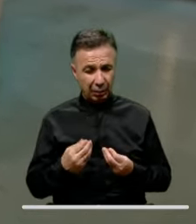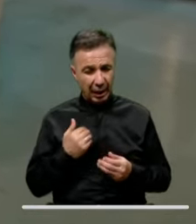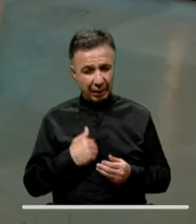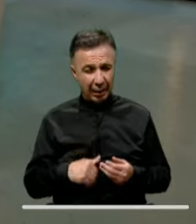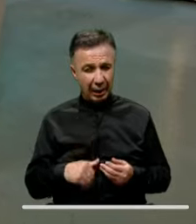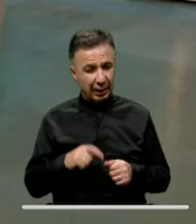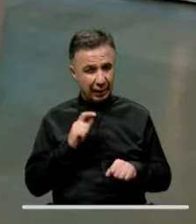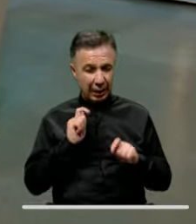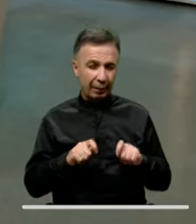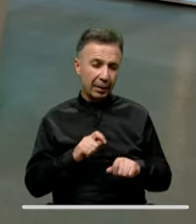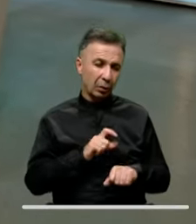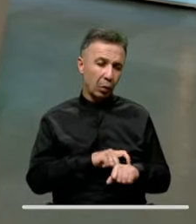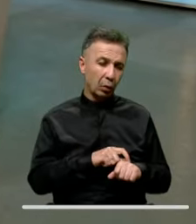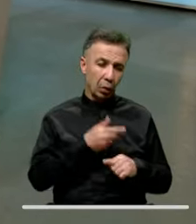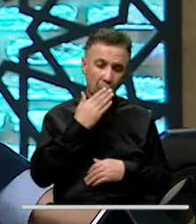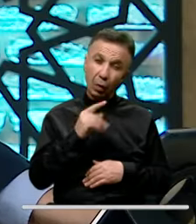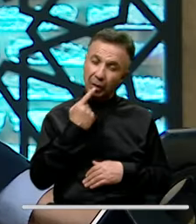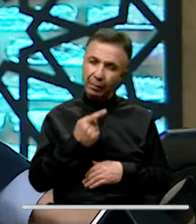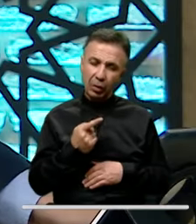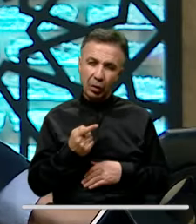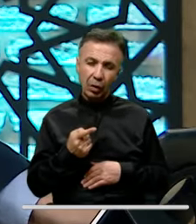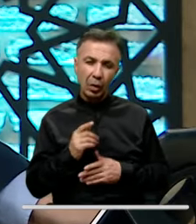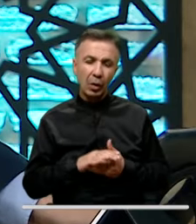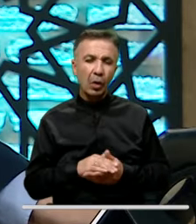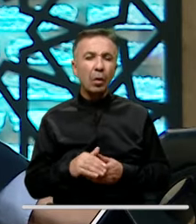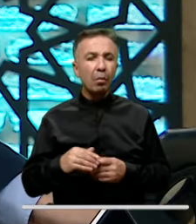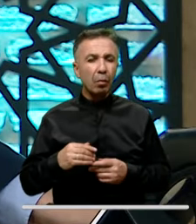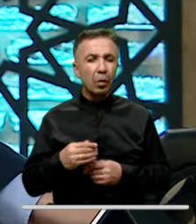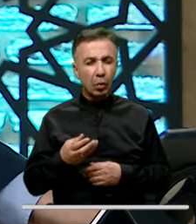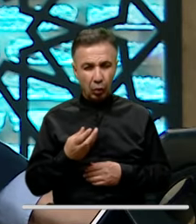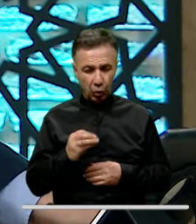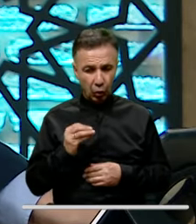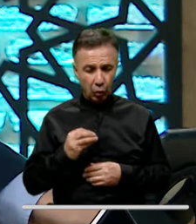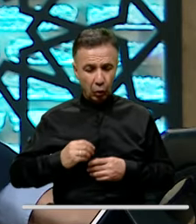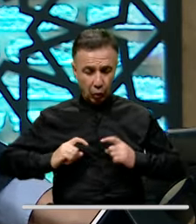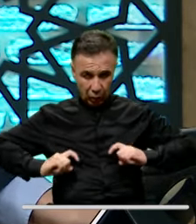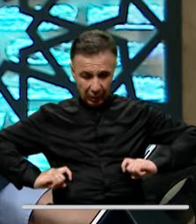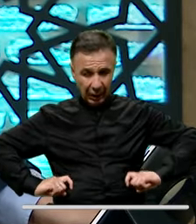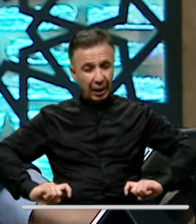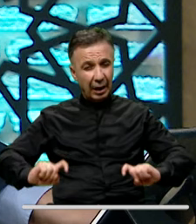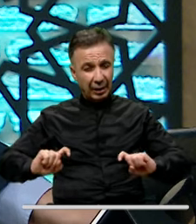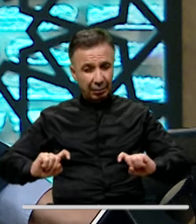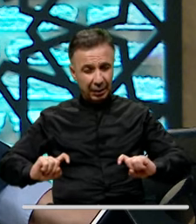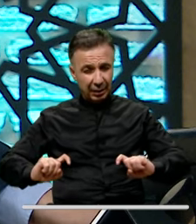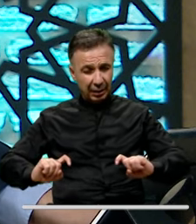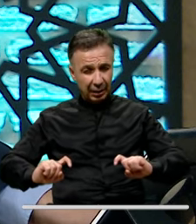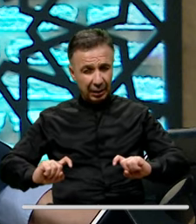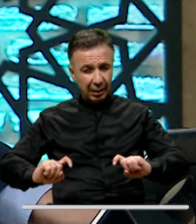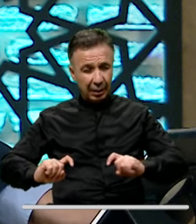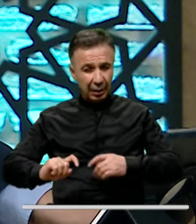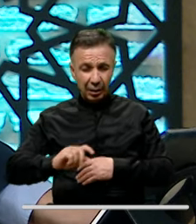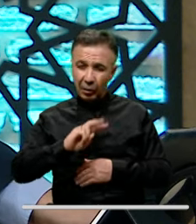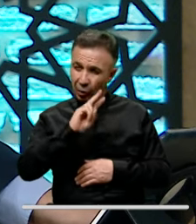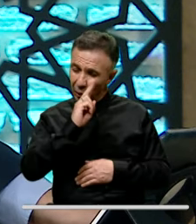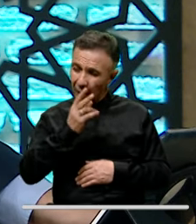doktor. Uzunca bir soru, ben böyle özet geçiyorum. Doktorum alınması yönünde bir karar verdi. Böyle bir tavsiyede bulundu bize. Fakat